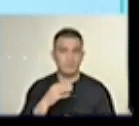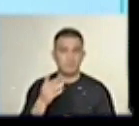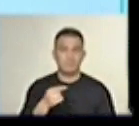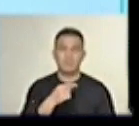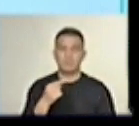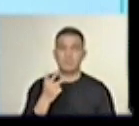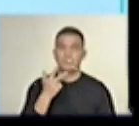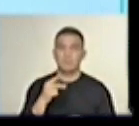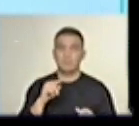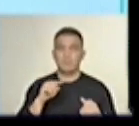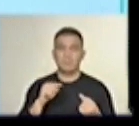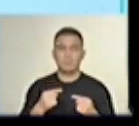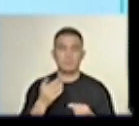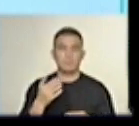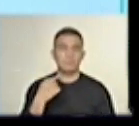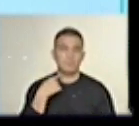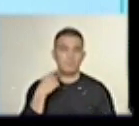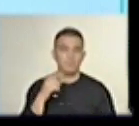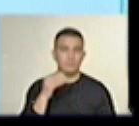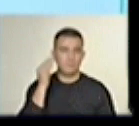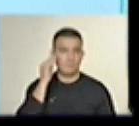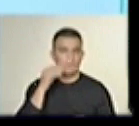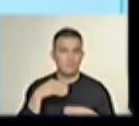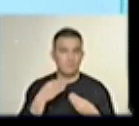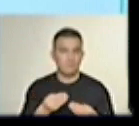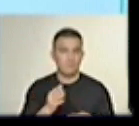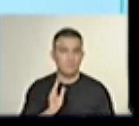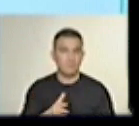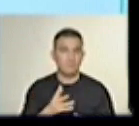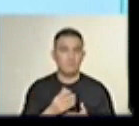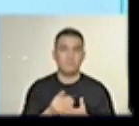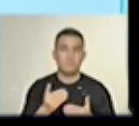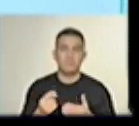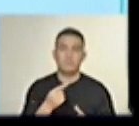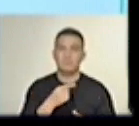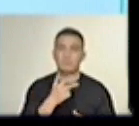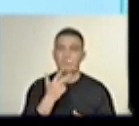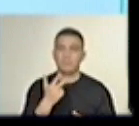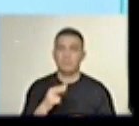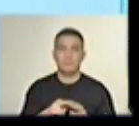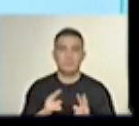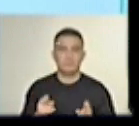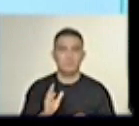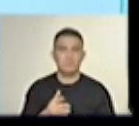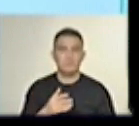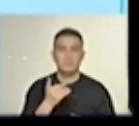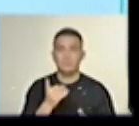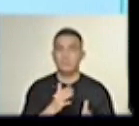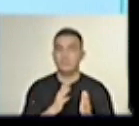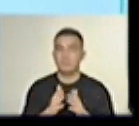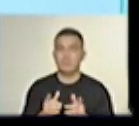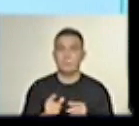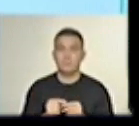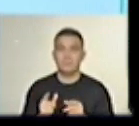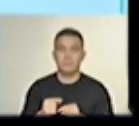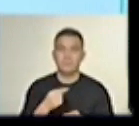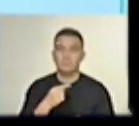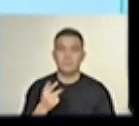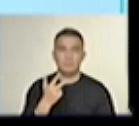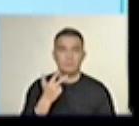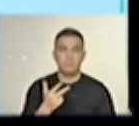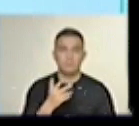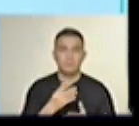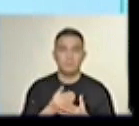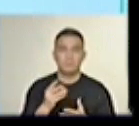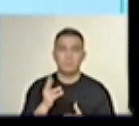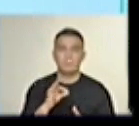ga qarama-qarshi sonni ifodalaydi. Shunday ekan, bu 3 ga teng. Endi esa mana shu -3 ning